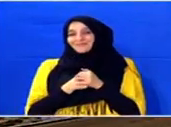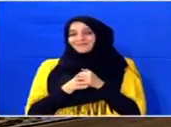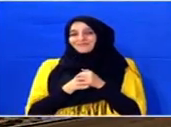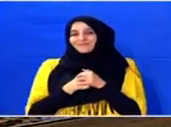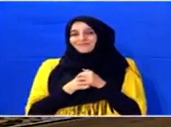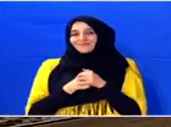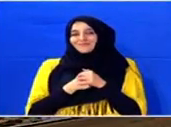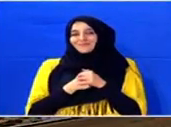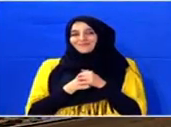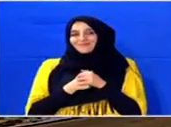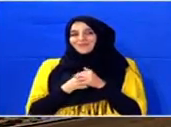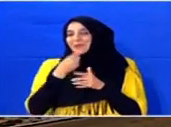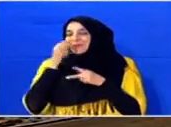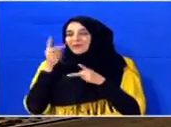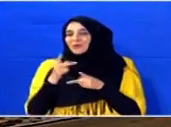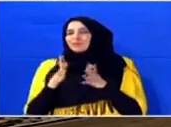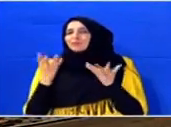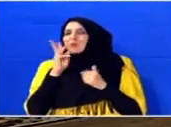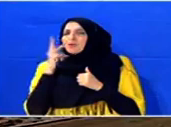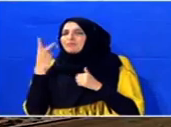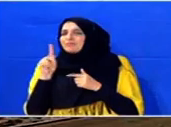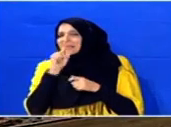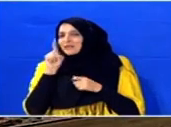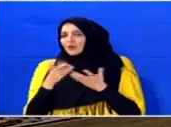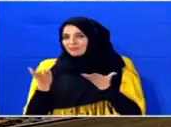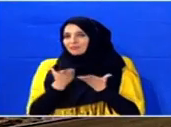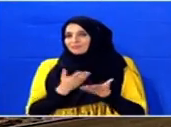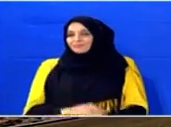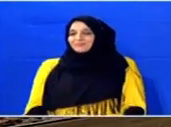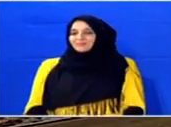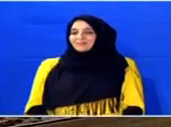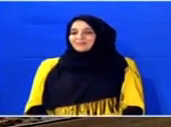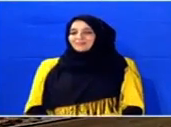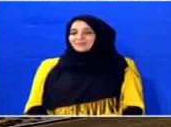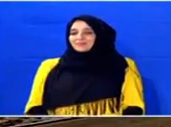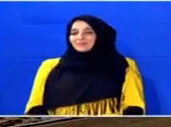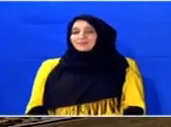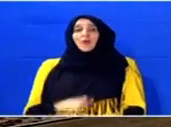مرحبا بك خديجه سلام عليكم